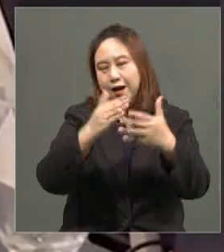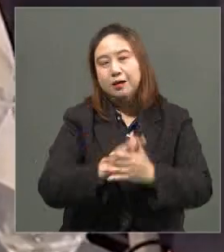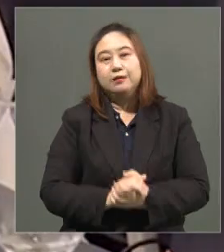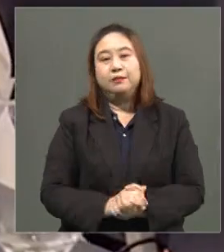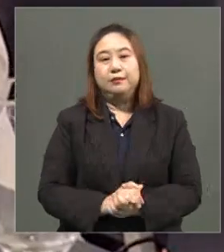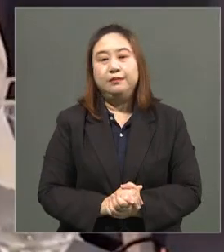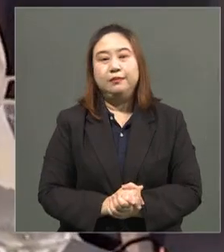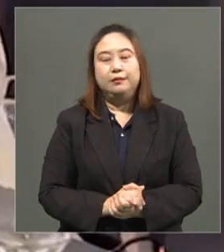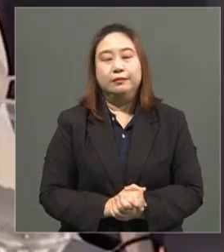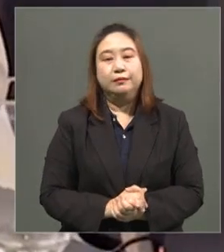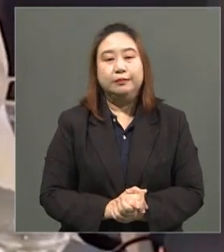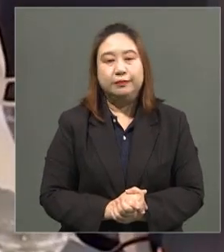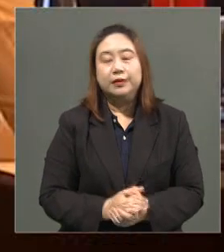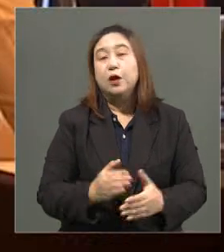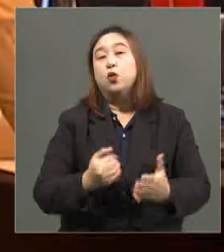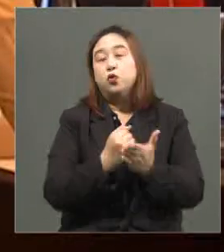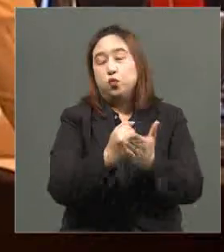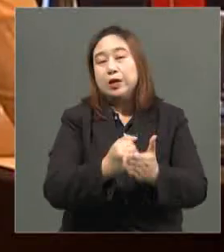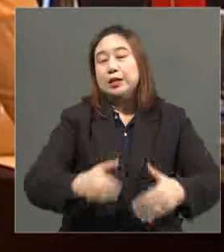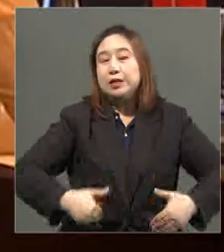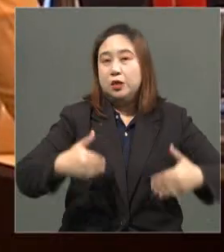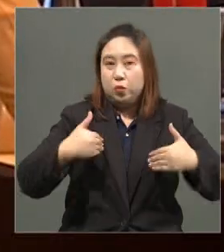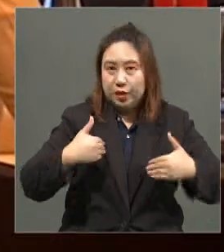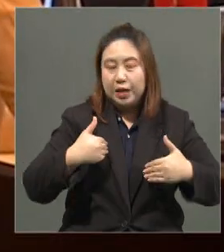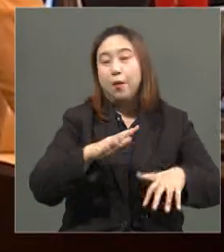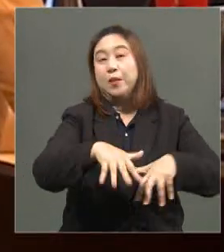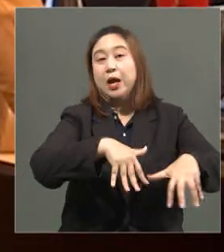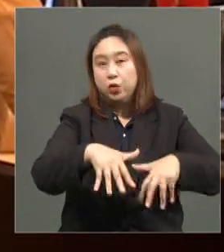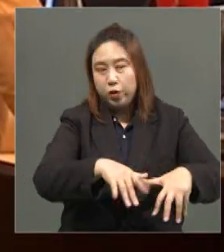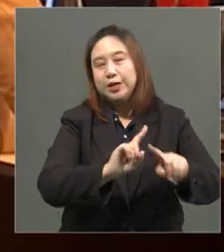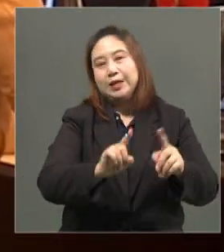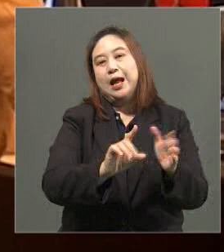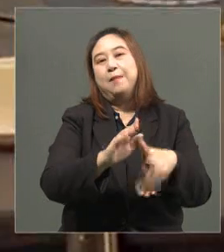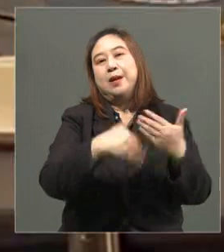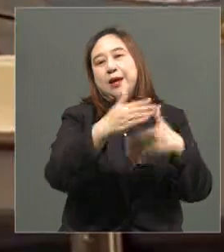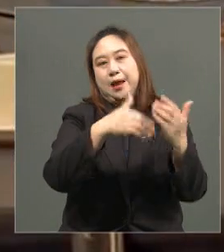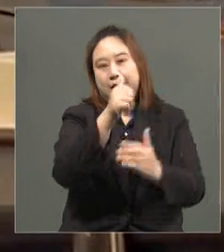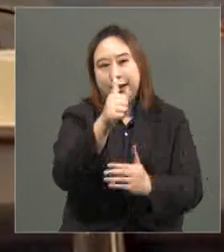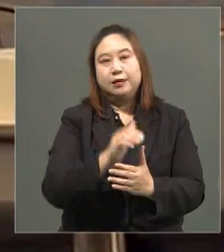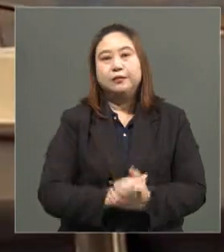ประสิทธิภาพที่พัฒนาคุณภาพชีวิตและอนาคตที่ดีแก่ประชาชนครับ